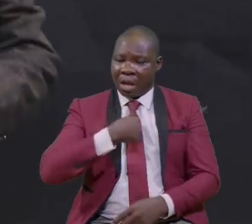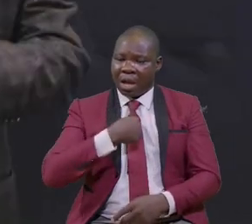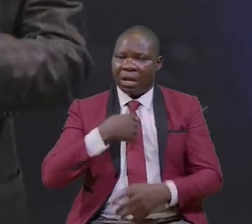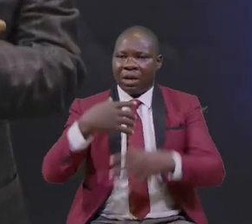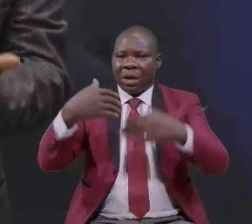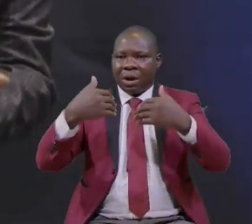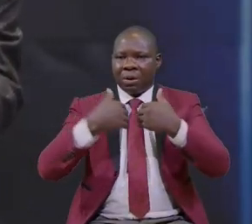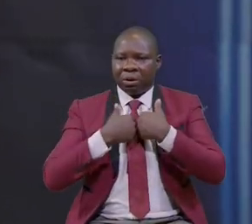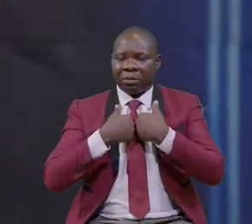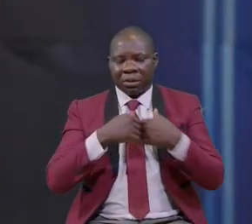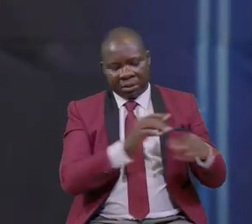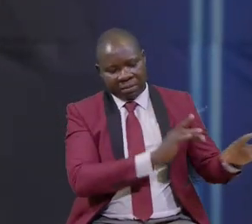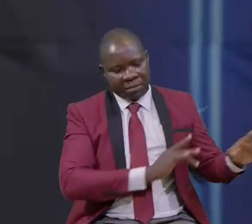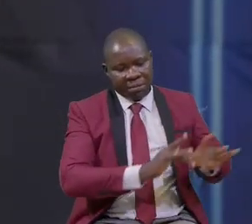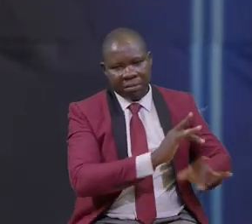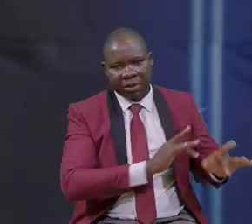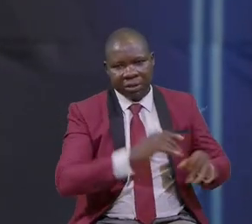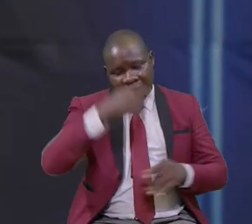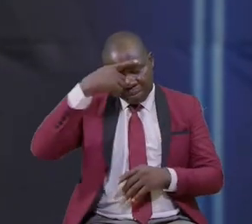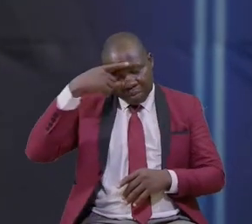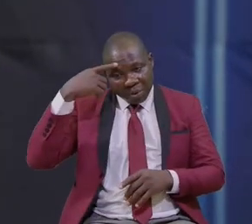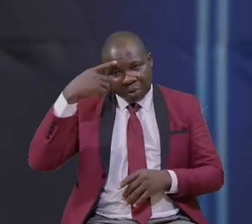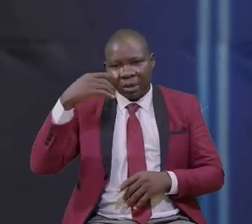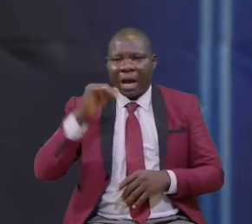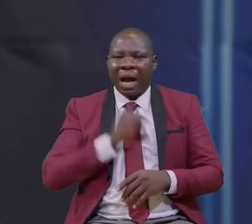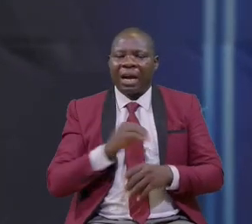J'ai obtenu miséricorde.